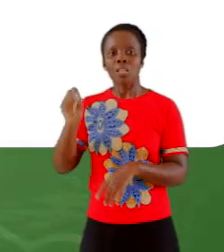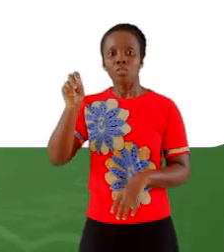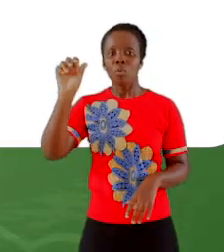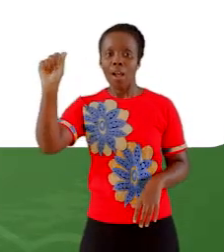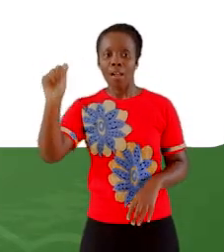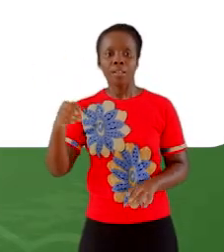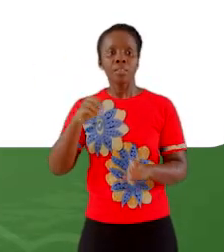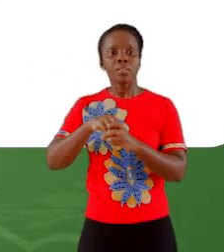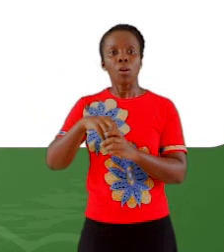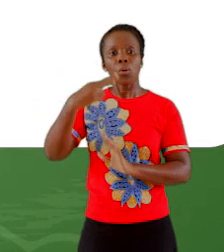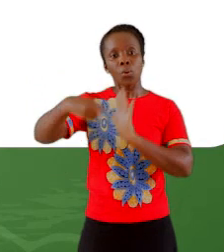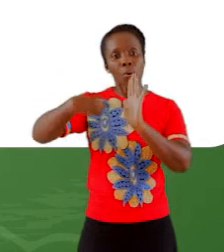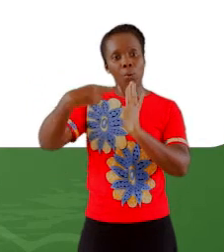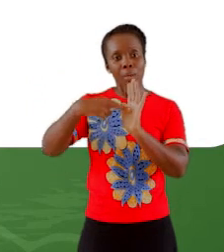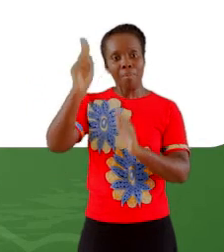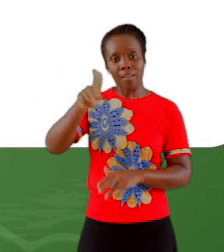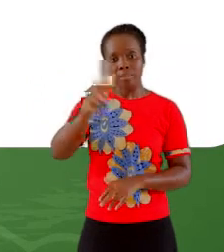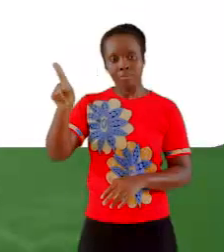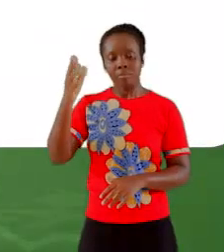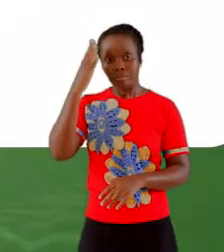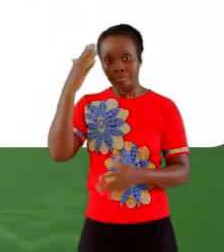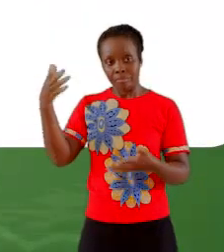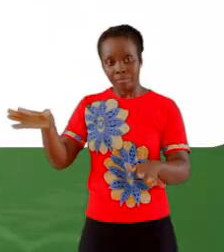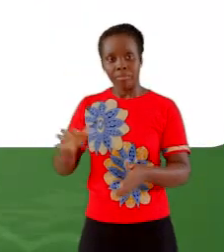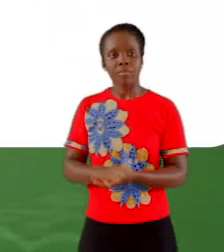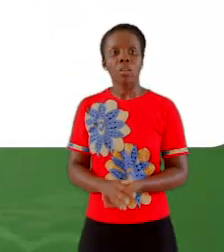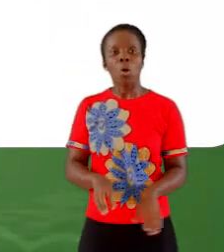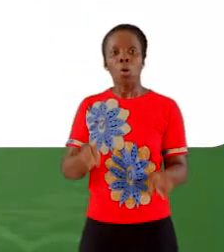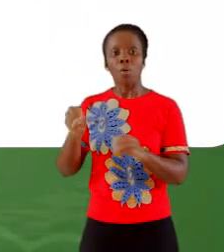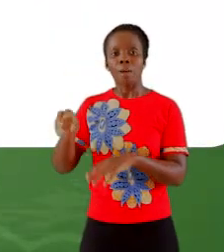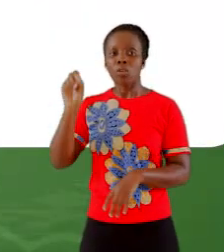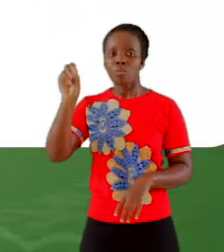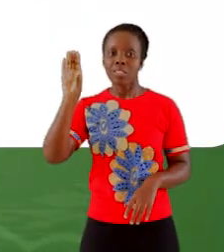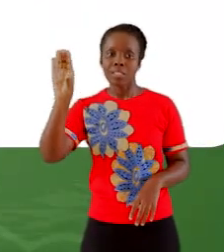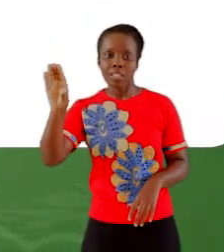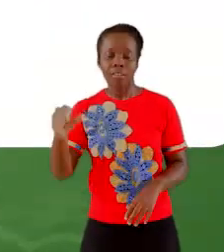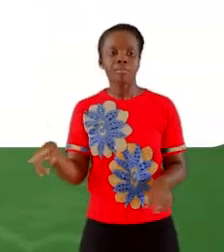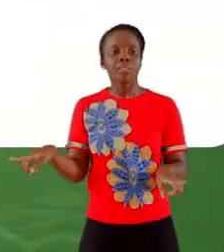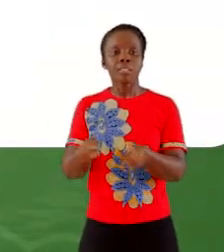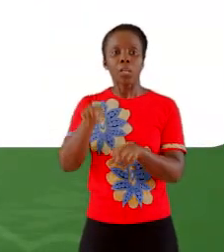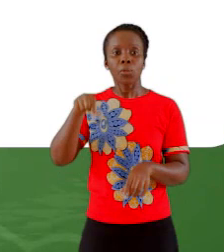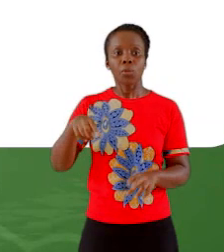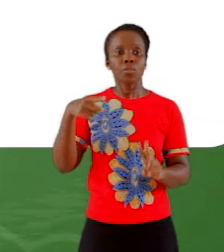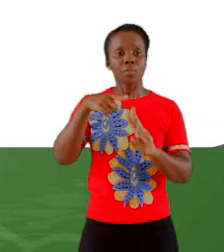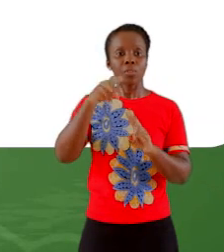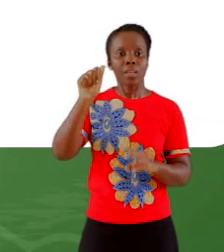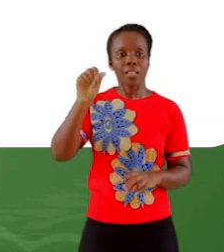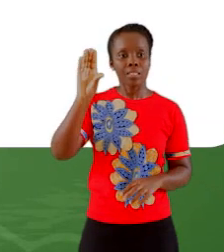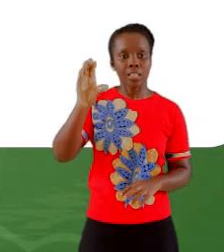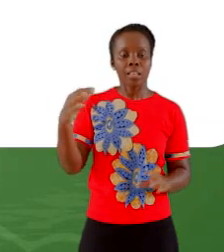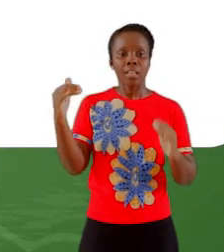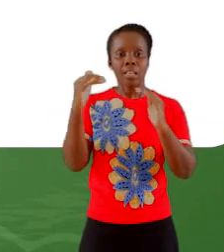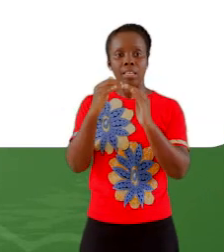point A dans le repère donné. On marque le point C tel que le vecteur AC égale